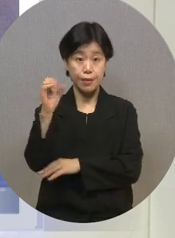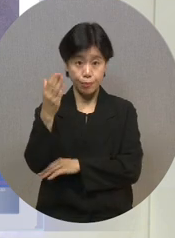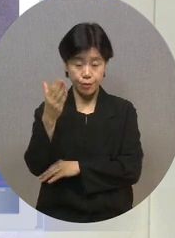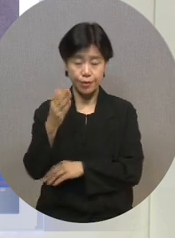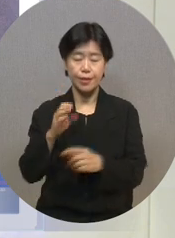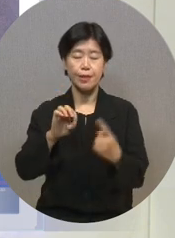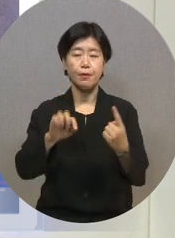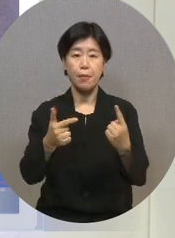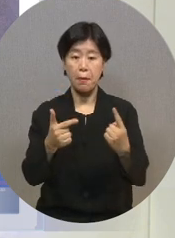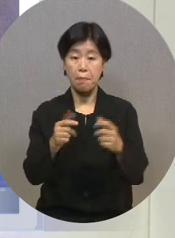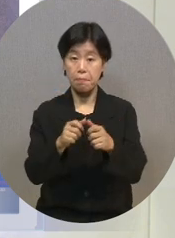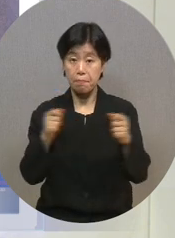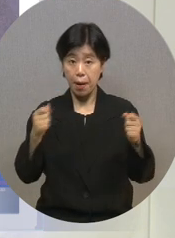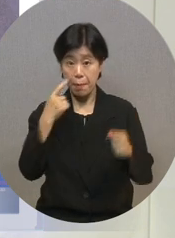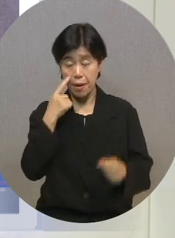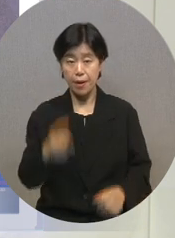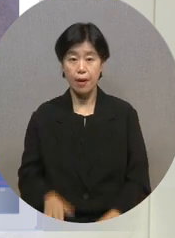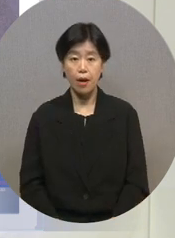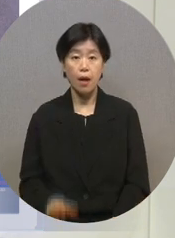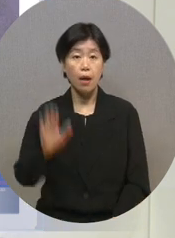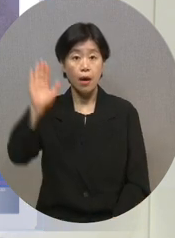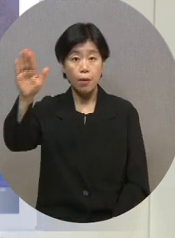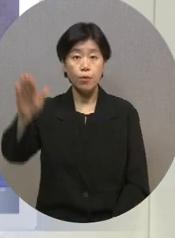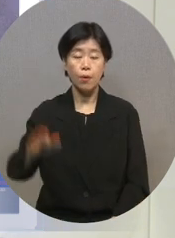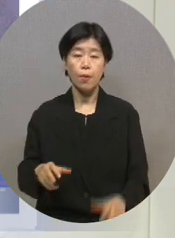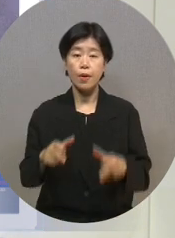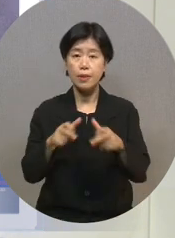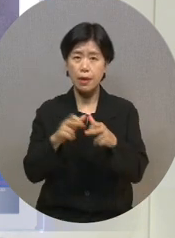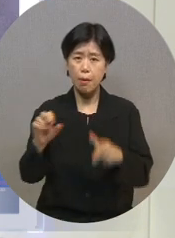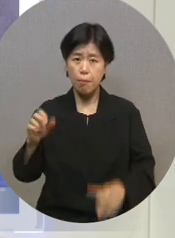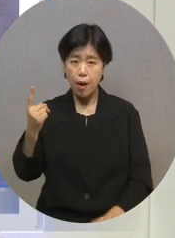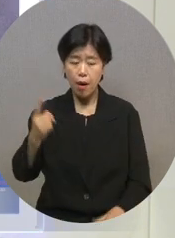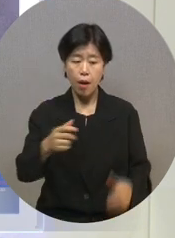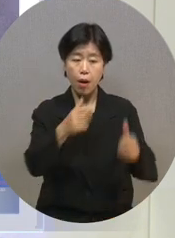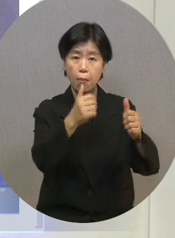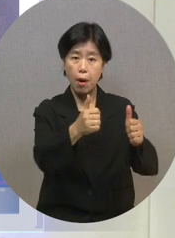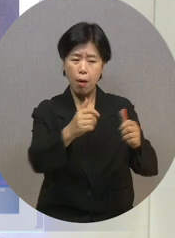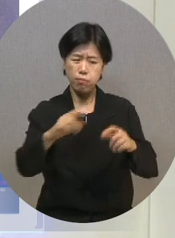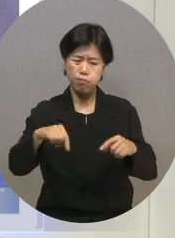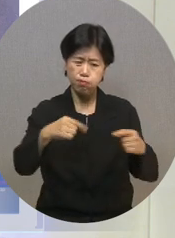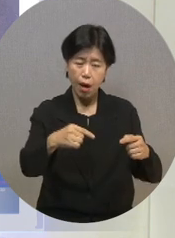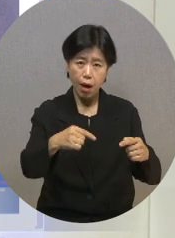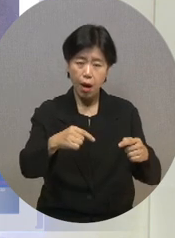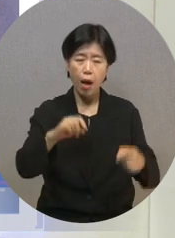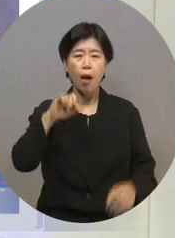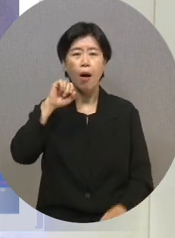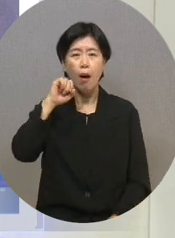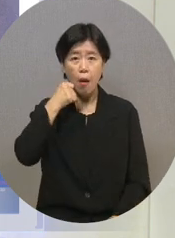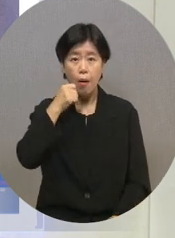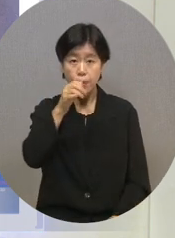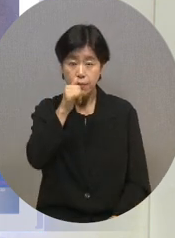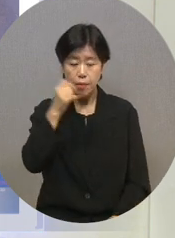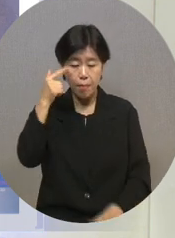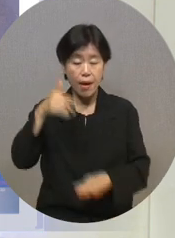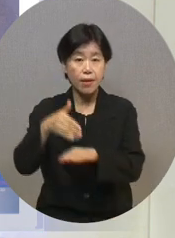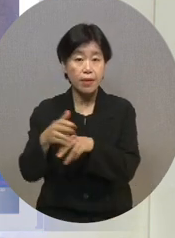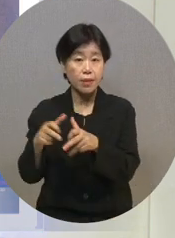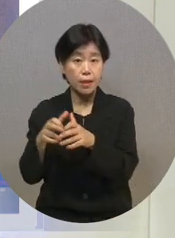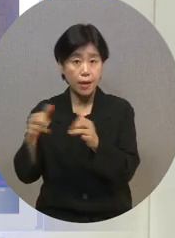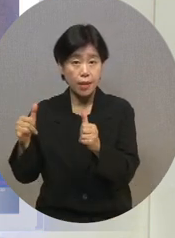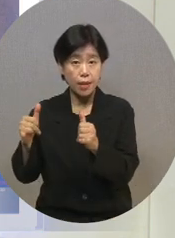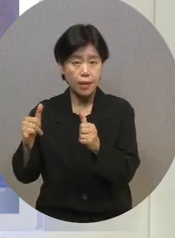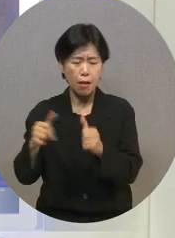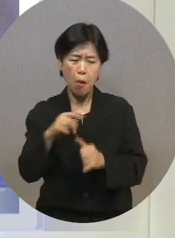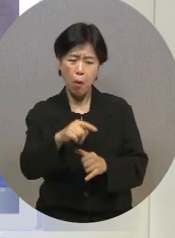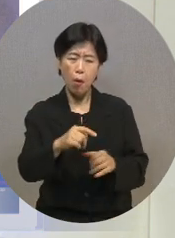1면으로 가보겠습니다 앞으로 장애로 인해 법정 출석이 어려운 발달 장애인이 재판에 참여할 경우 지역에